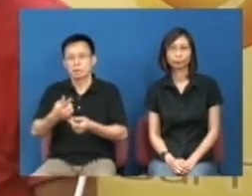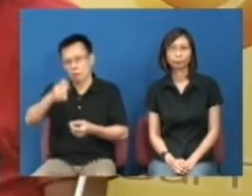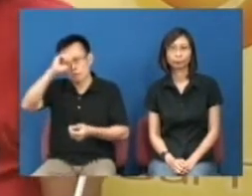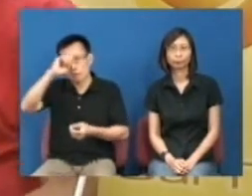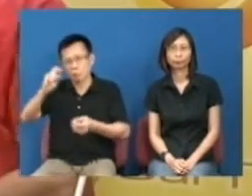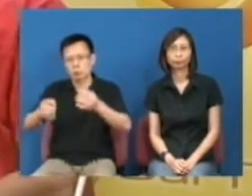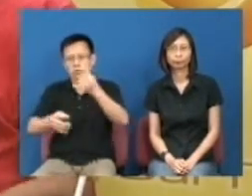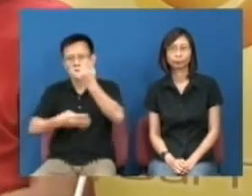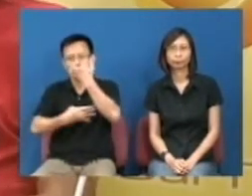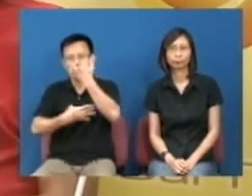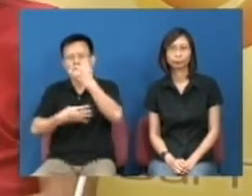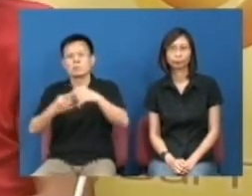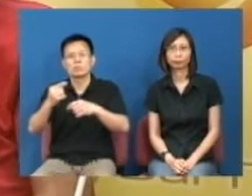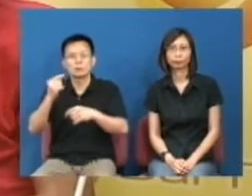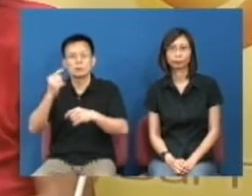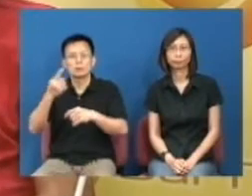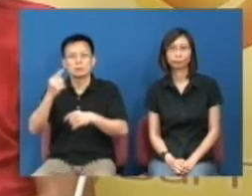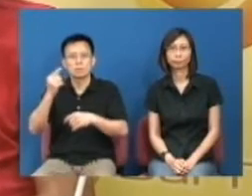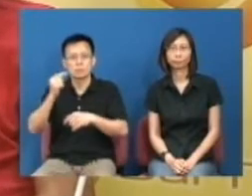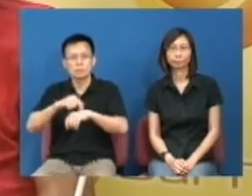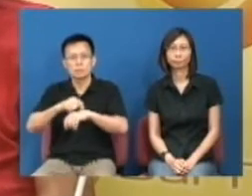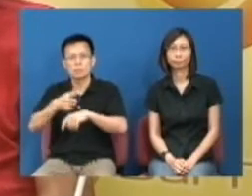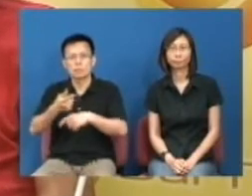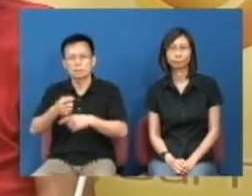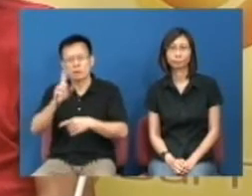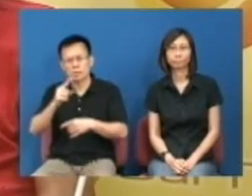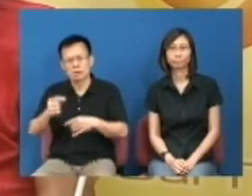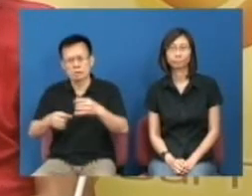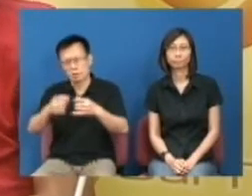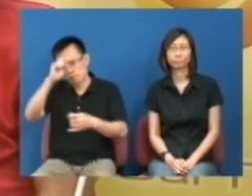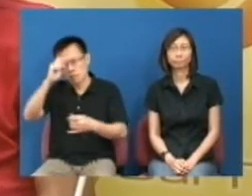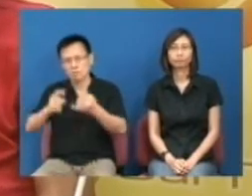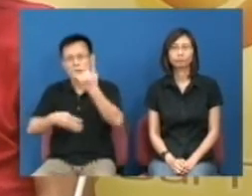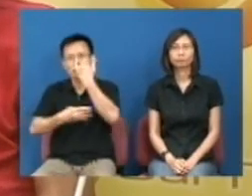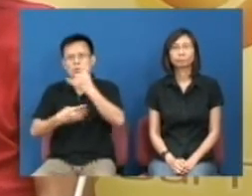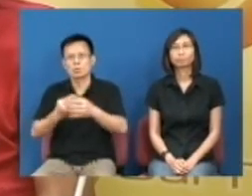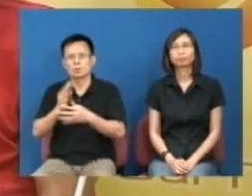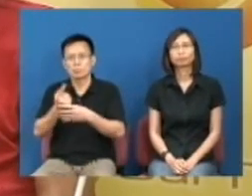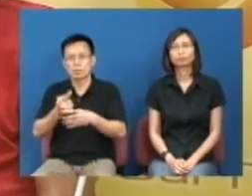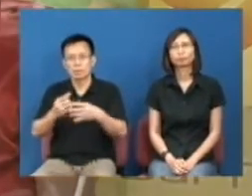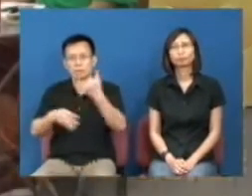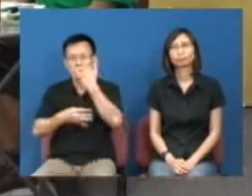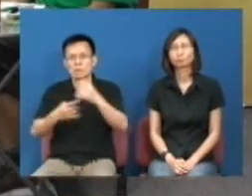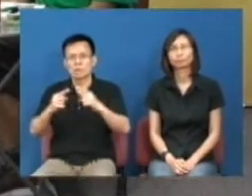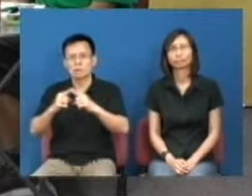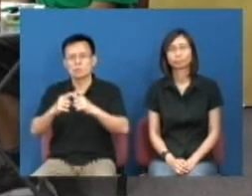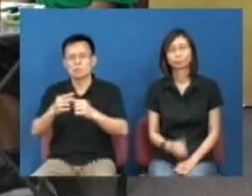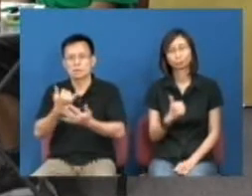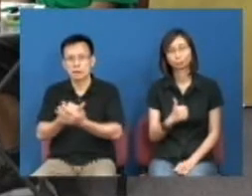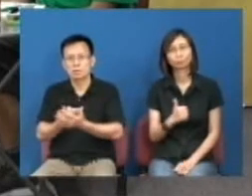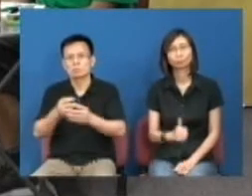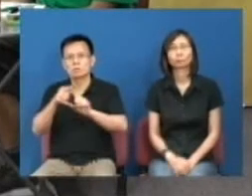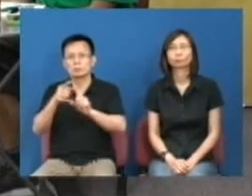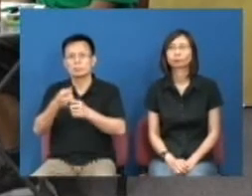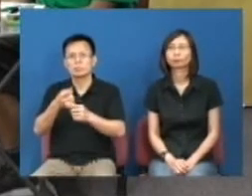候都講不上什麼。因為點解要悼念六四，就是我們覺得六四人死的目標未達到嘛，是